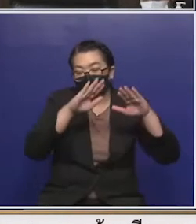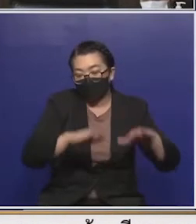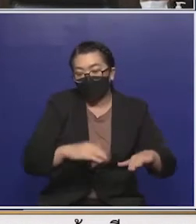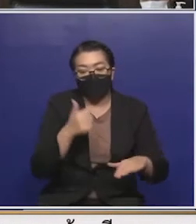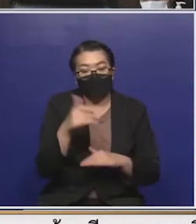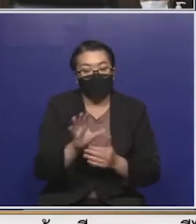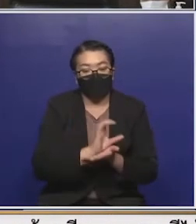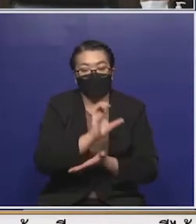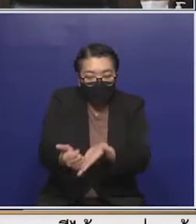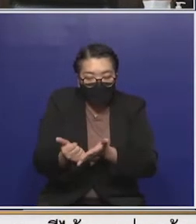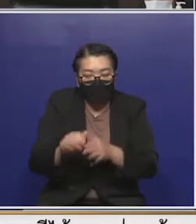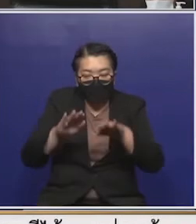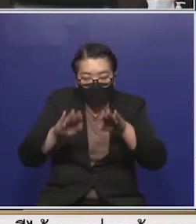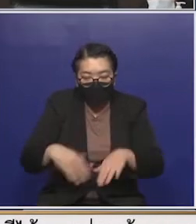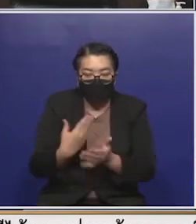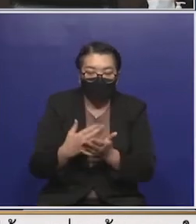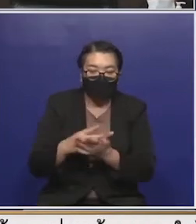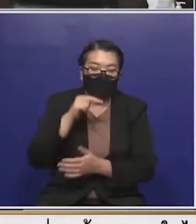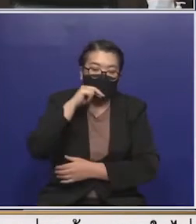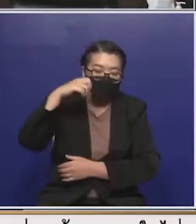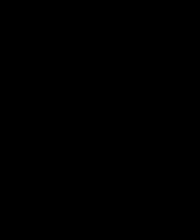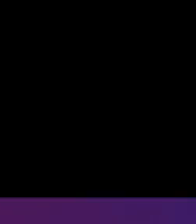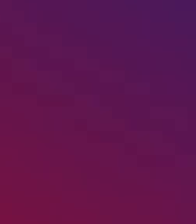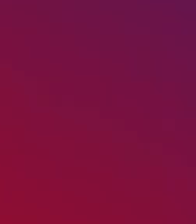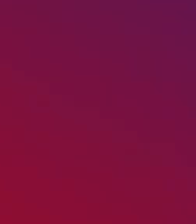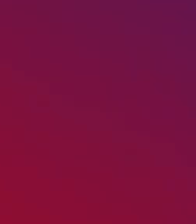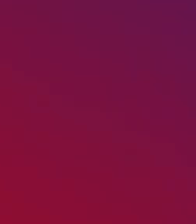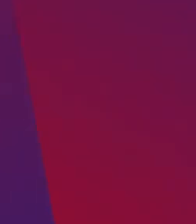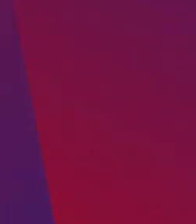แตถาวัี้ท่คิอะไรไมออกจๆก็ไปรถค่ายุทุผลปกรณก็ได้นะครับ